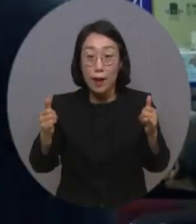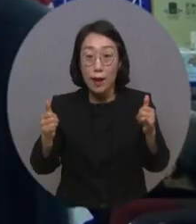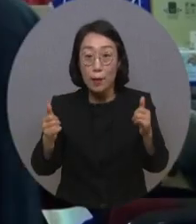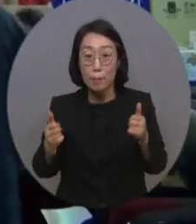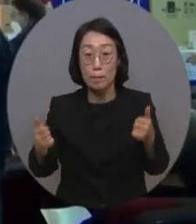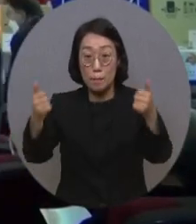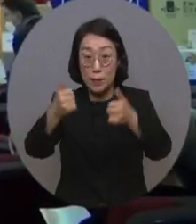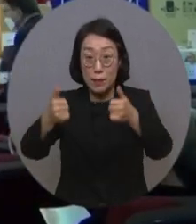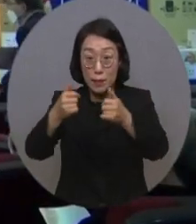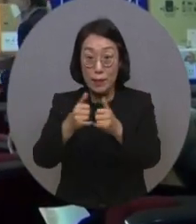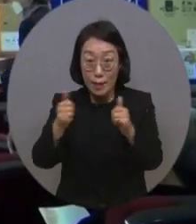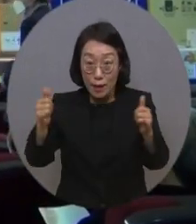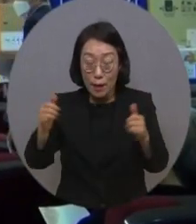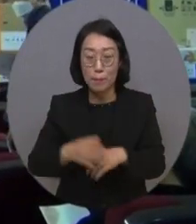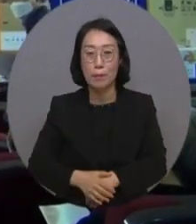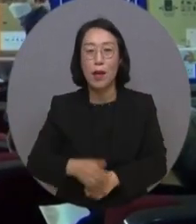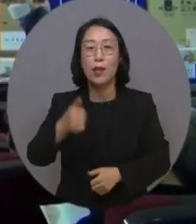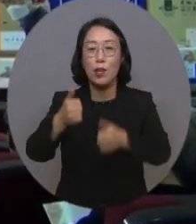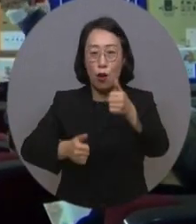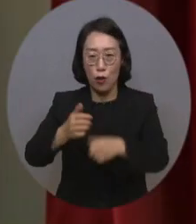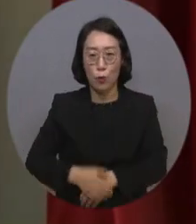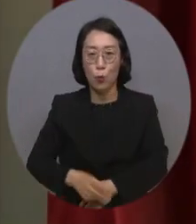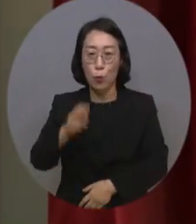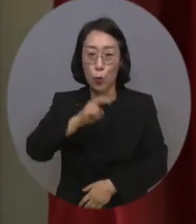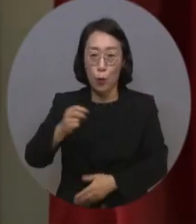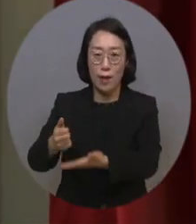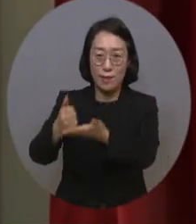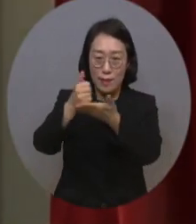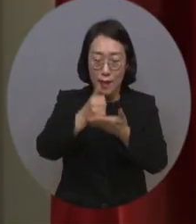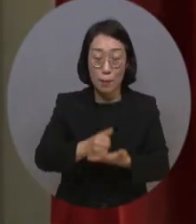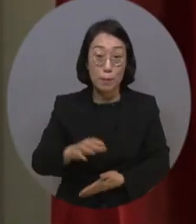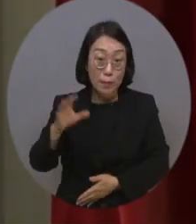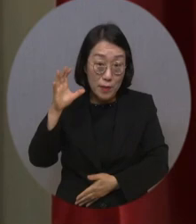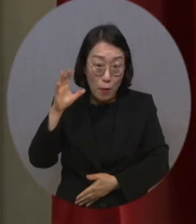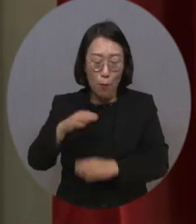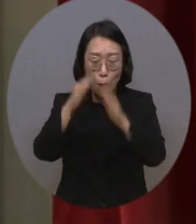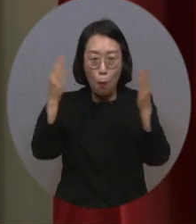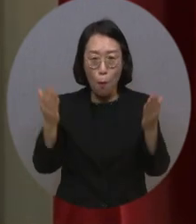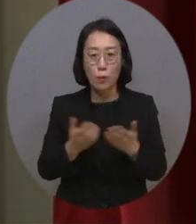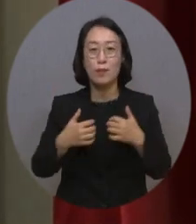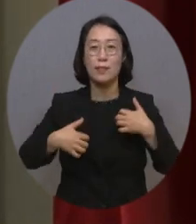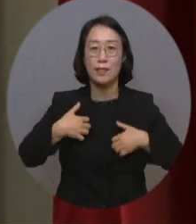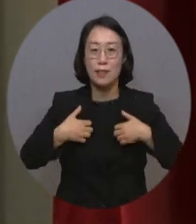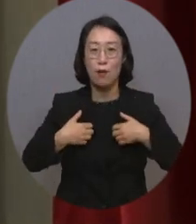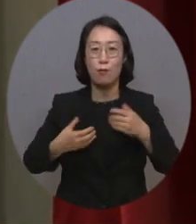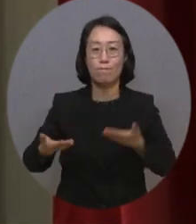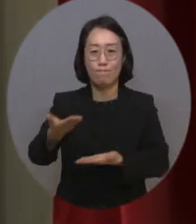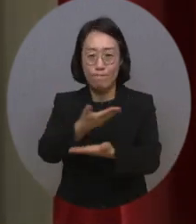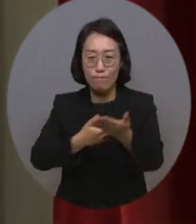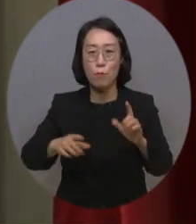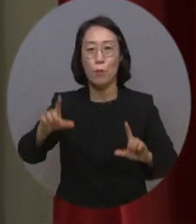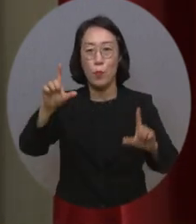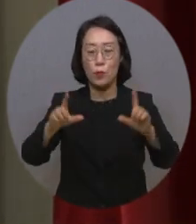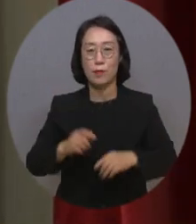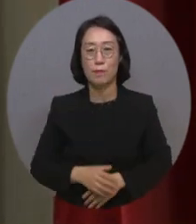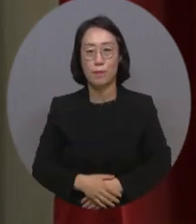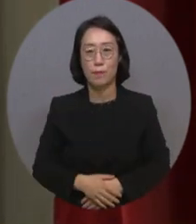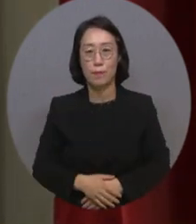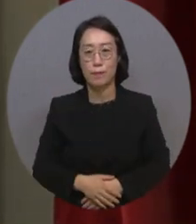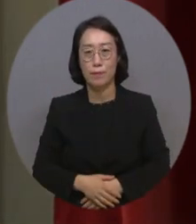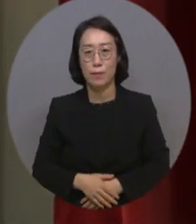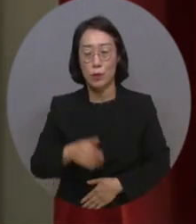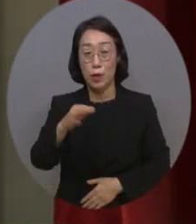진출자의 경영과 추천가수의 공연으로 참석자 모두가 하나되어 즐기는 시간을 가졌습니다 최규화